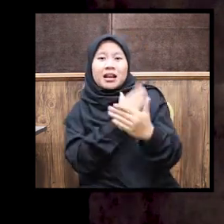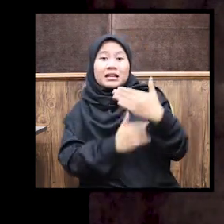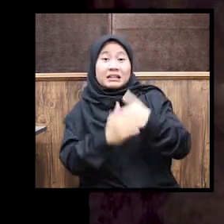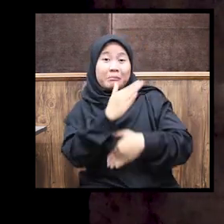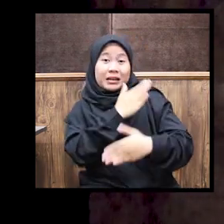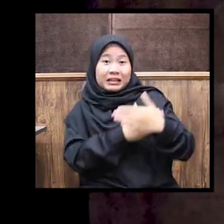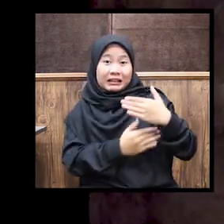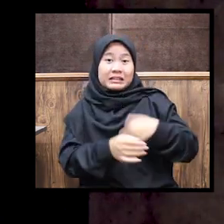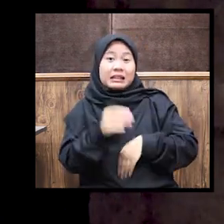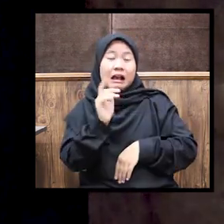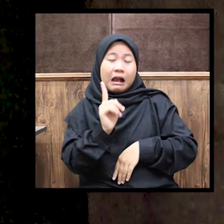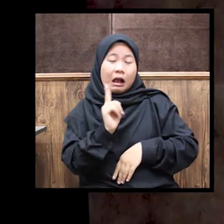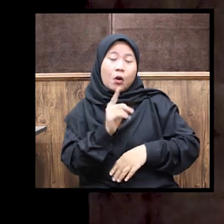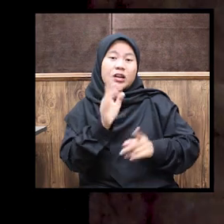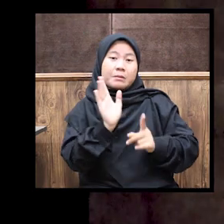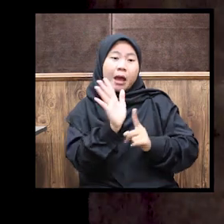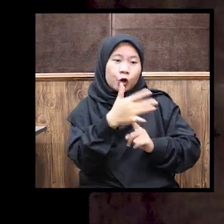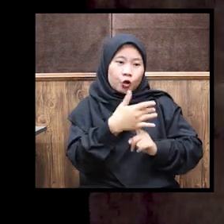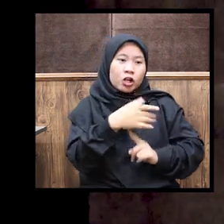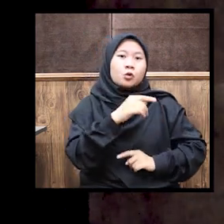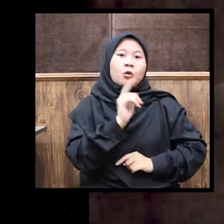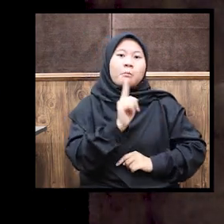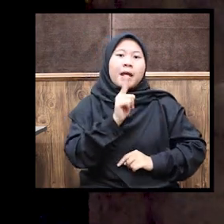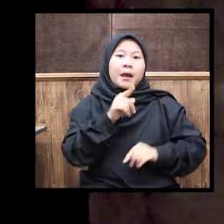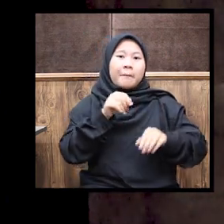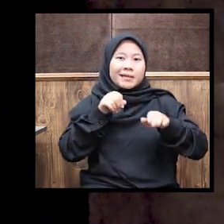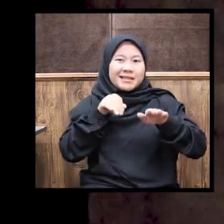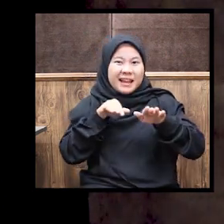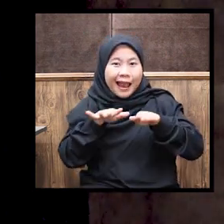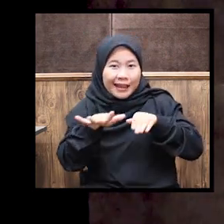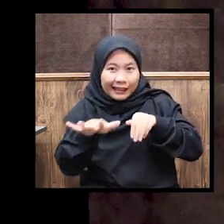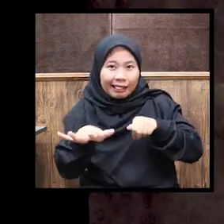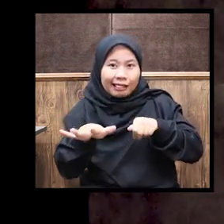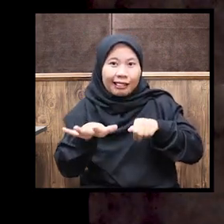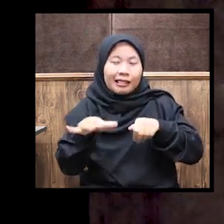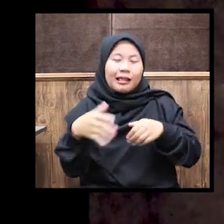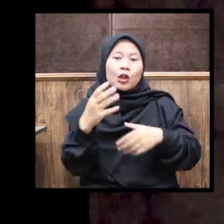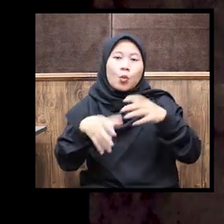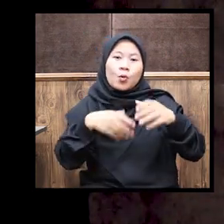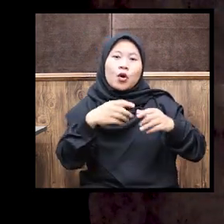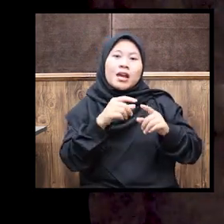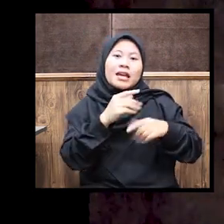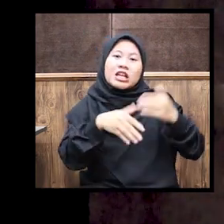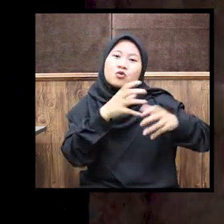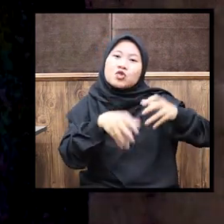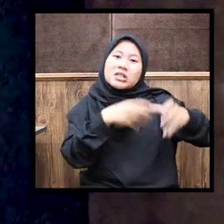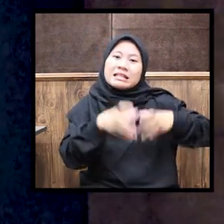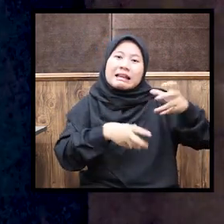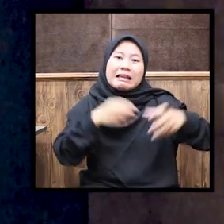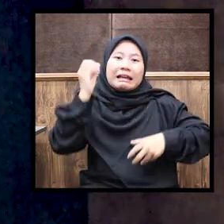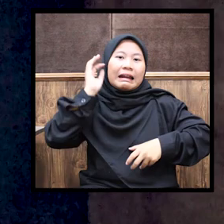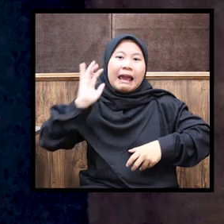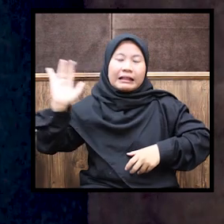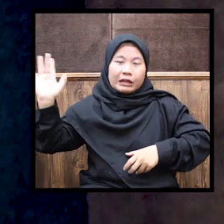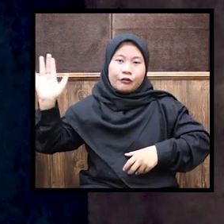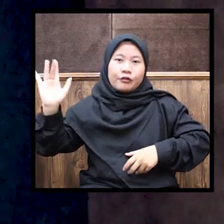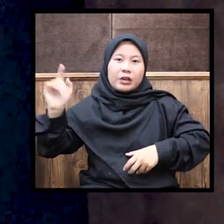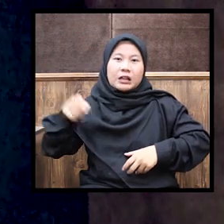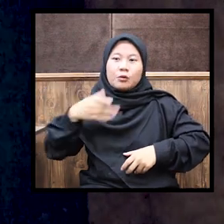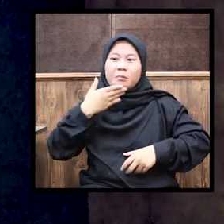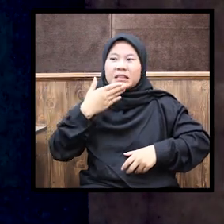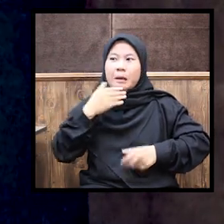kebetulan banyak manufaktur di bidang jahit ya kemudian industri kreatif itu memang jenis pekerjaannya memang fisik